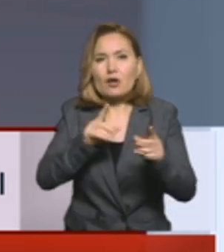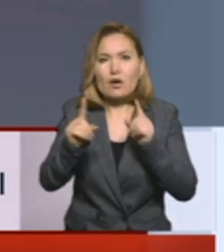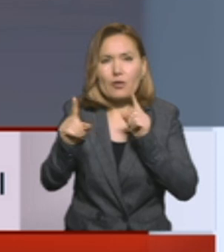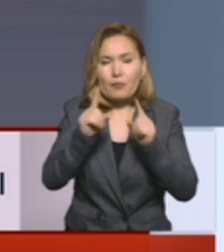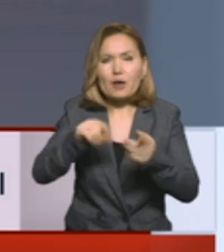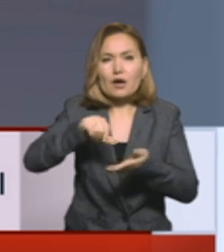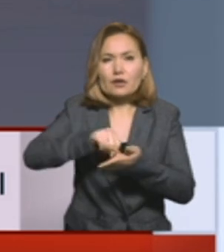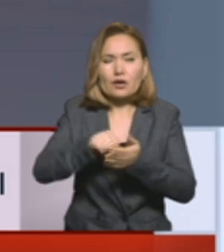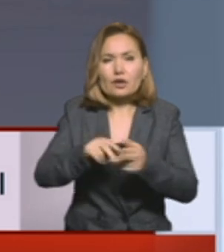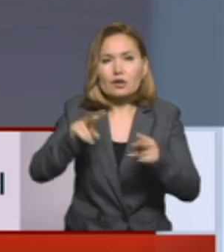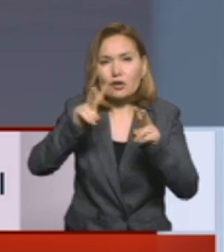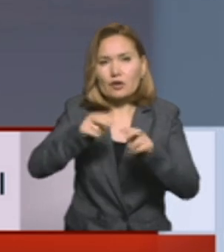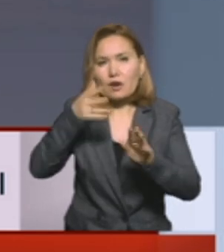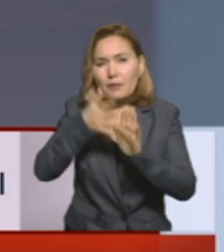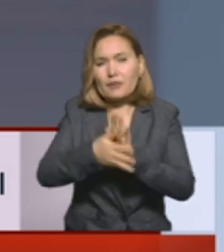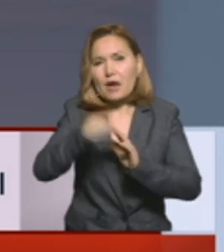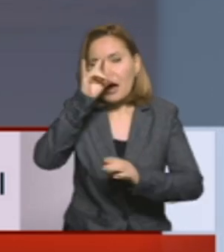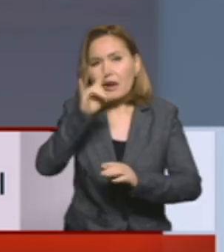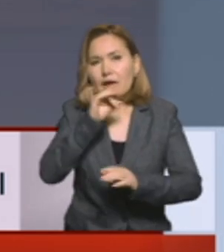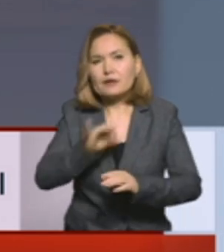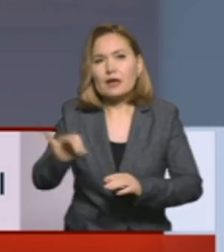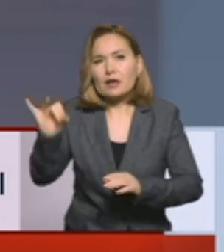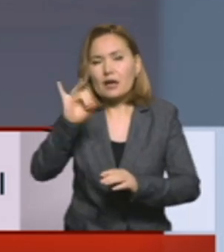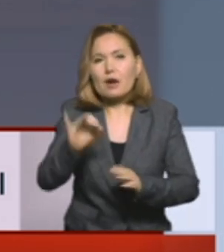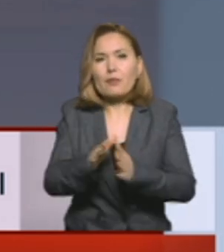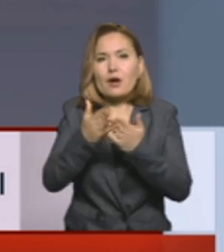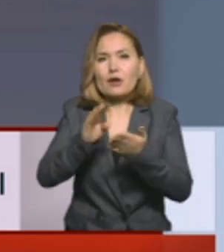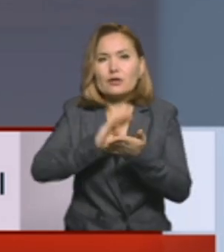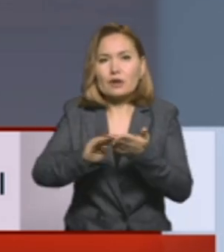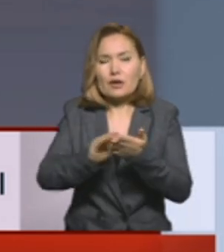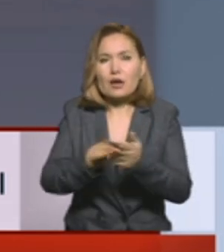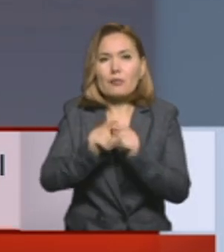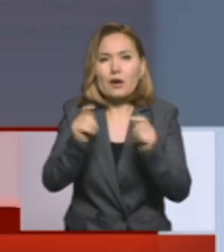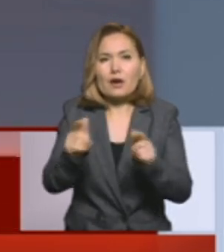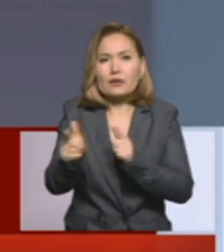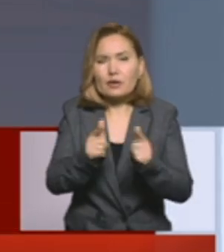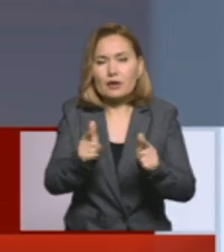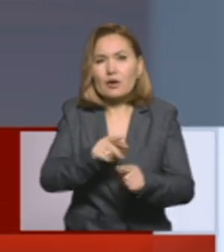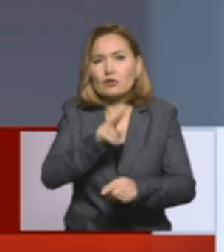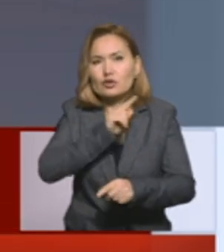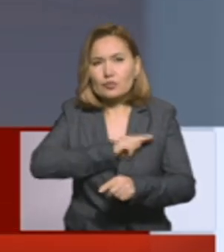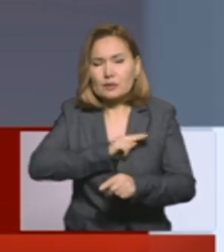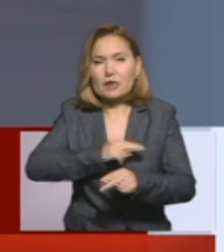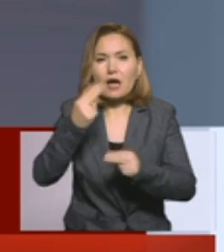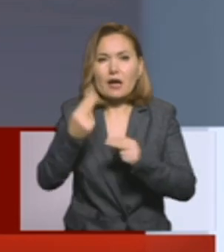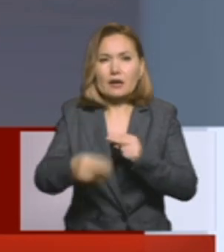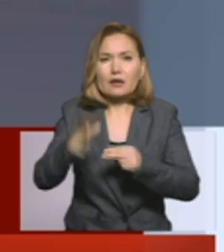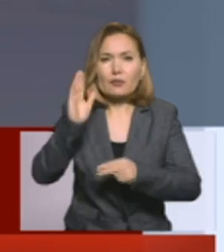зерттеулер қолға алынады. Быйыл Қазақстан тарихының көп томдығын әзірлеу жұмыстарында аяқтаймыз.